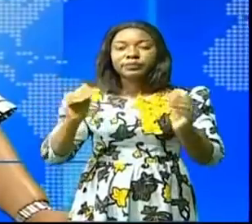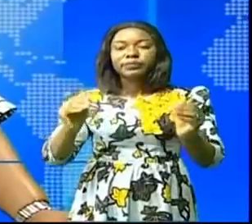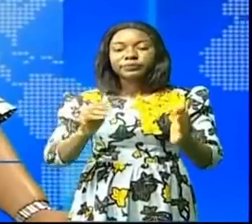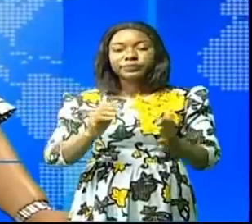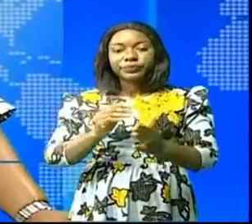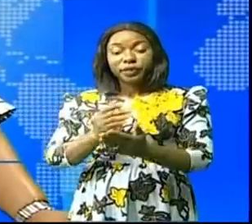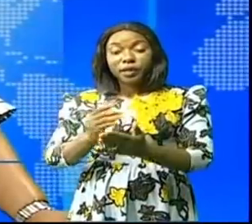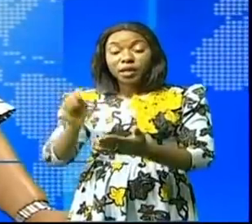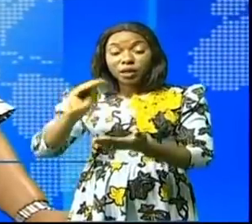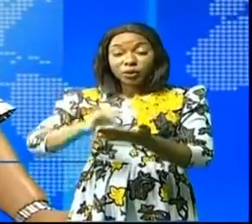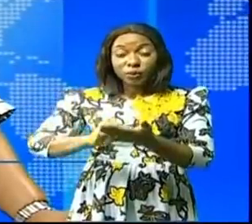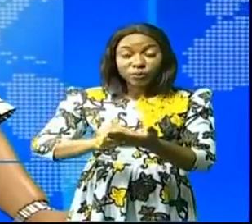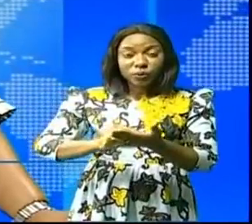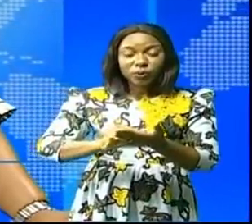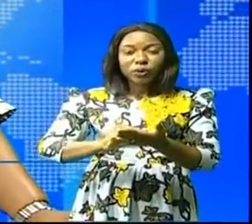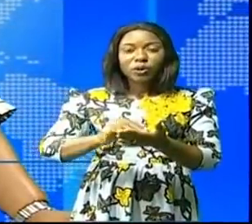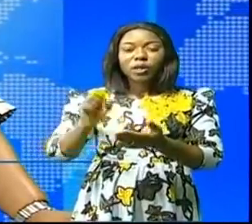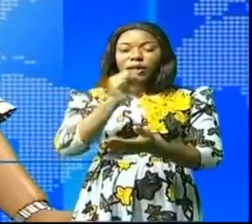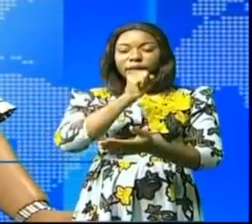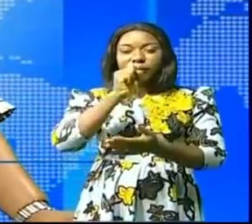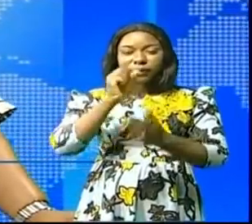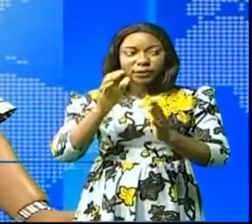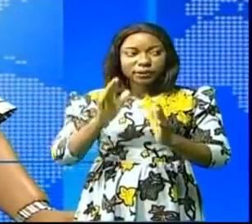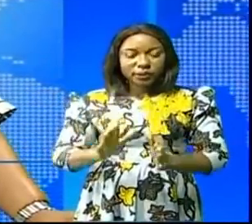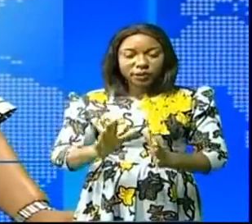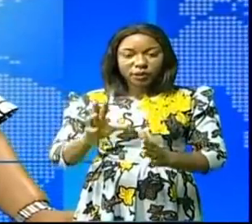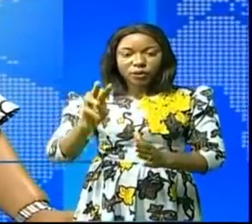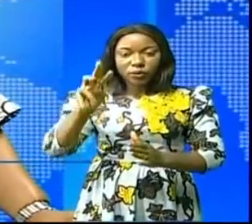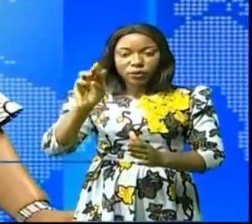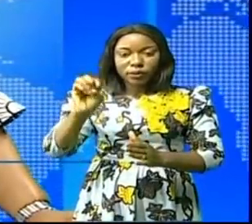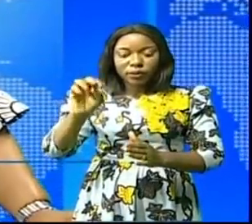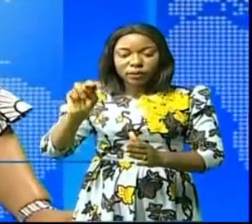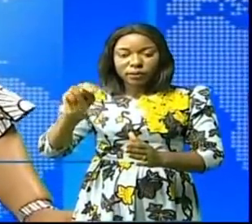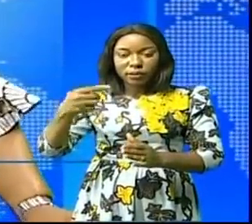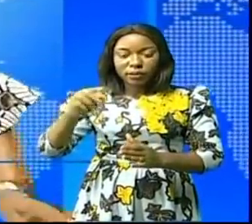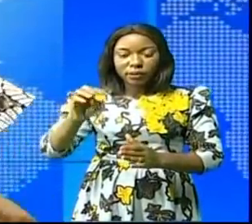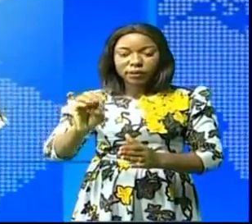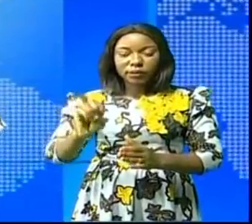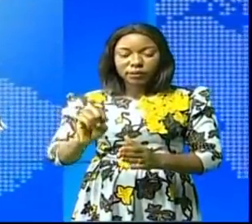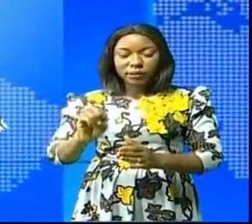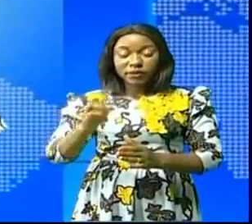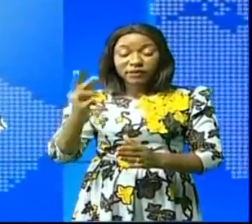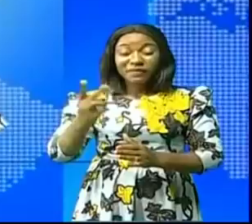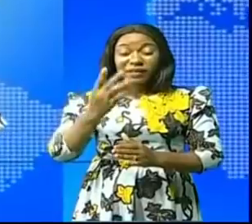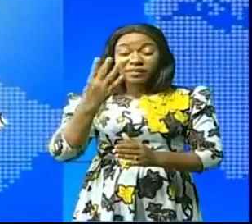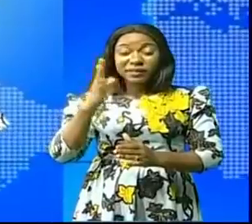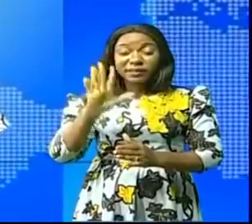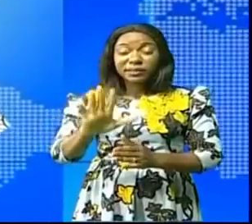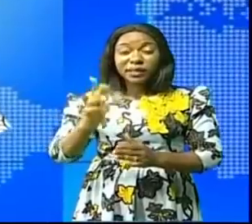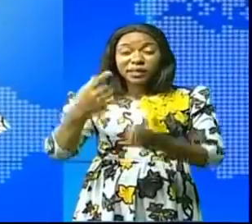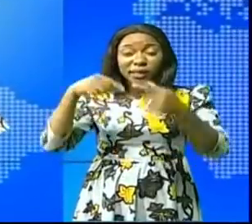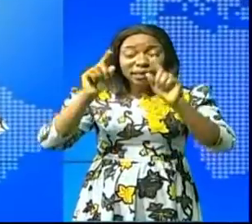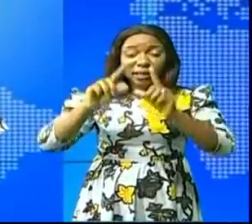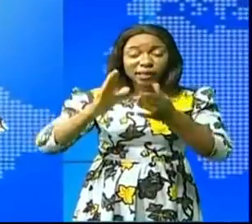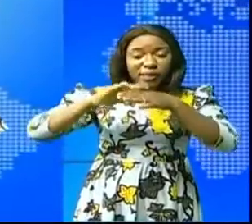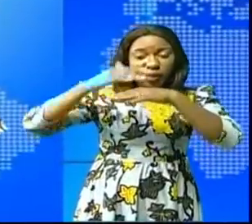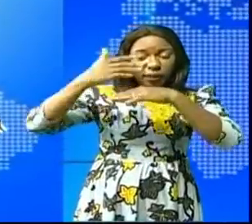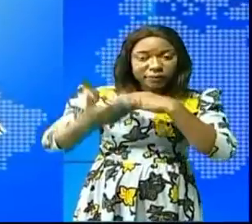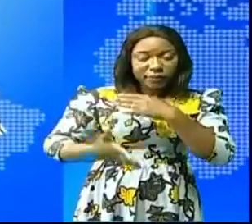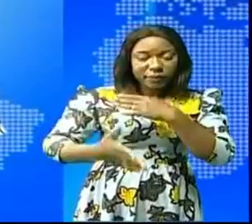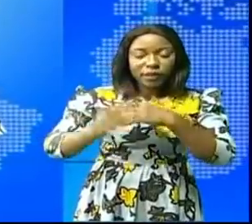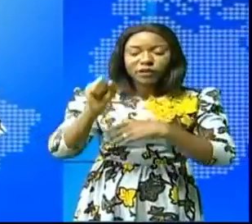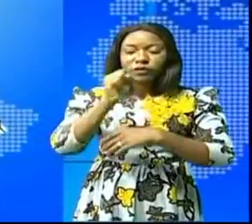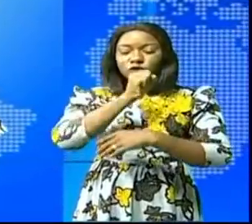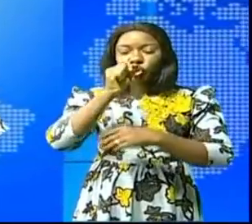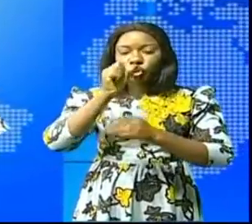Wenge Muzika BCBG 4x4 au grand complet sur un même podium. 25 ans après, la story revient et le rendez-vous est